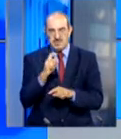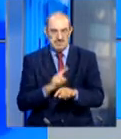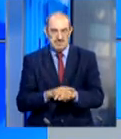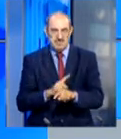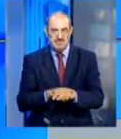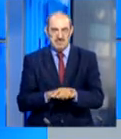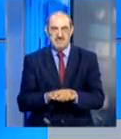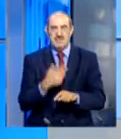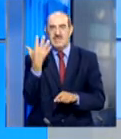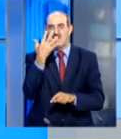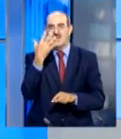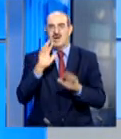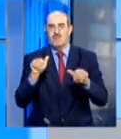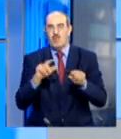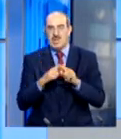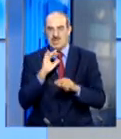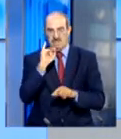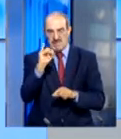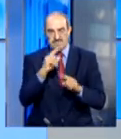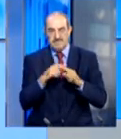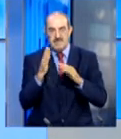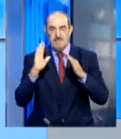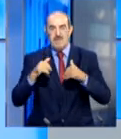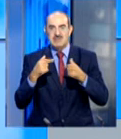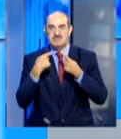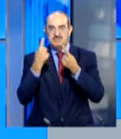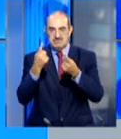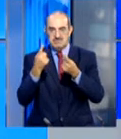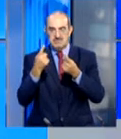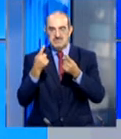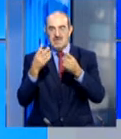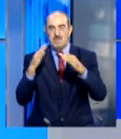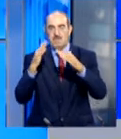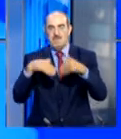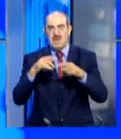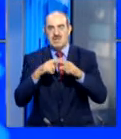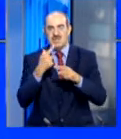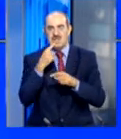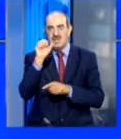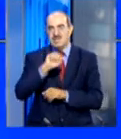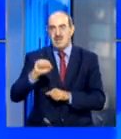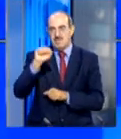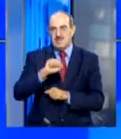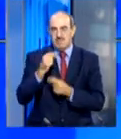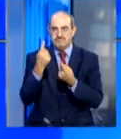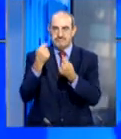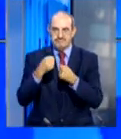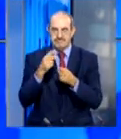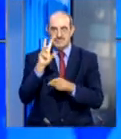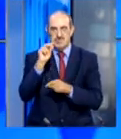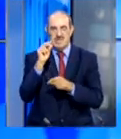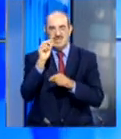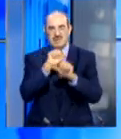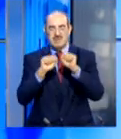الساعة 5. يذكر أن مواجهة الإياب بين الفريقين ستجرى يوم السبت 30 سبتمبر